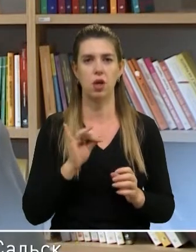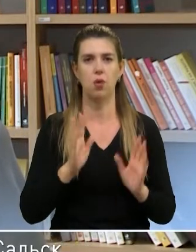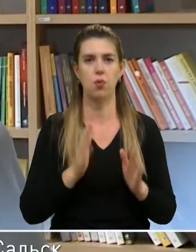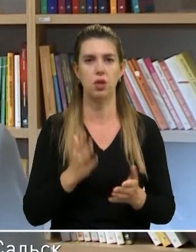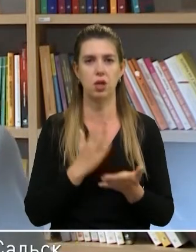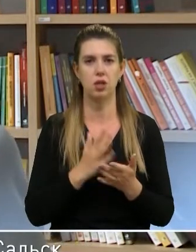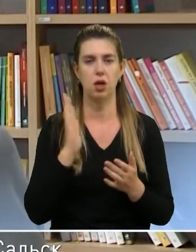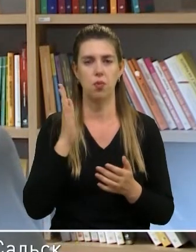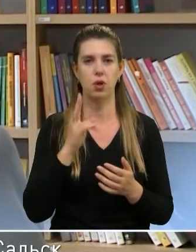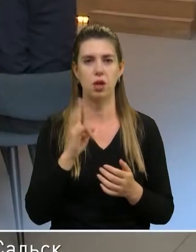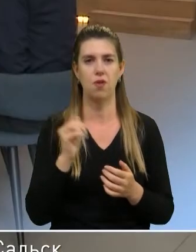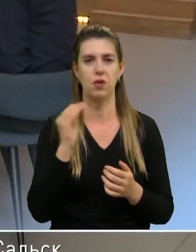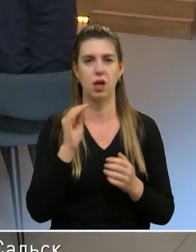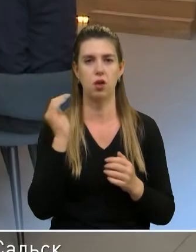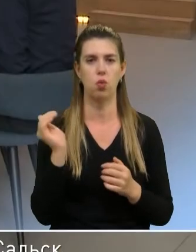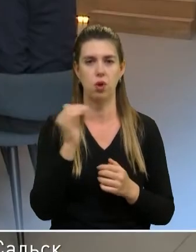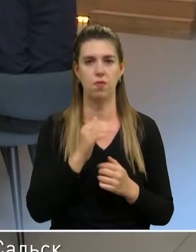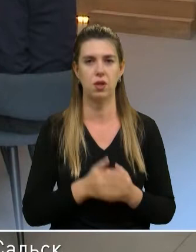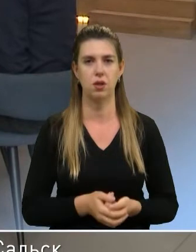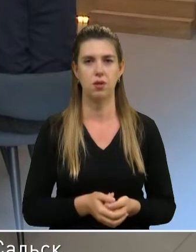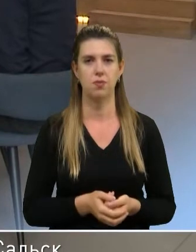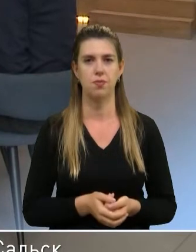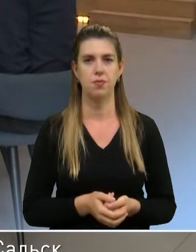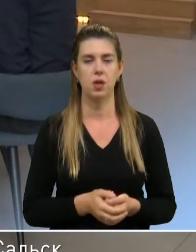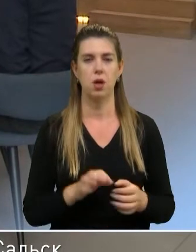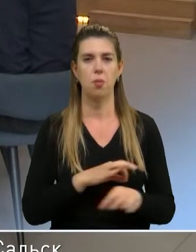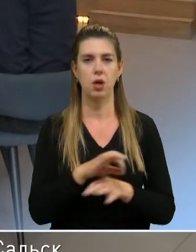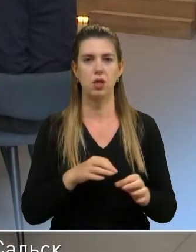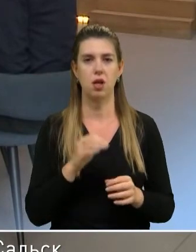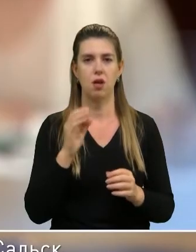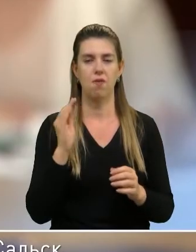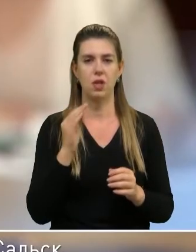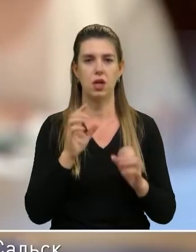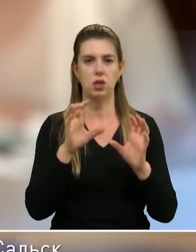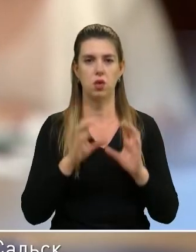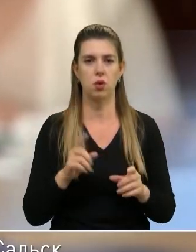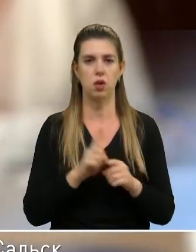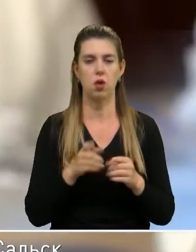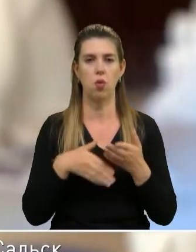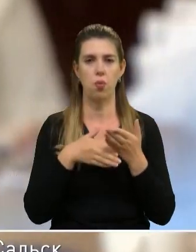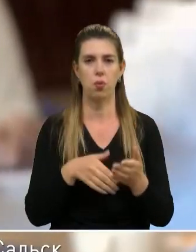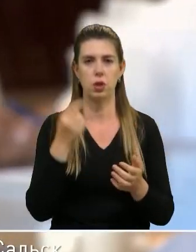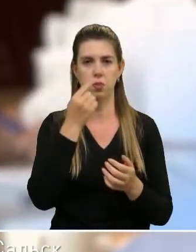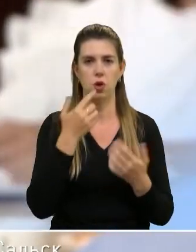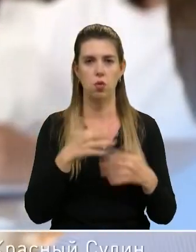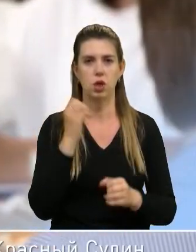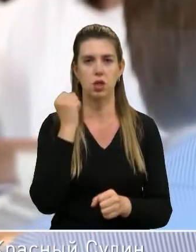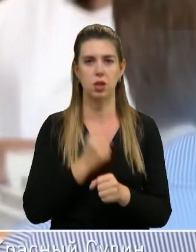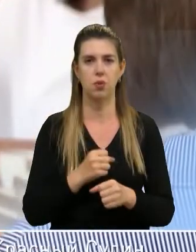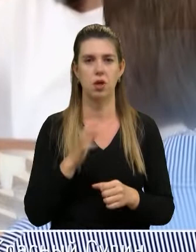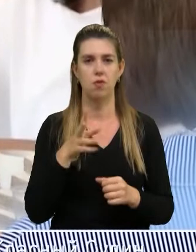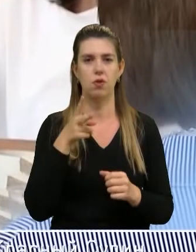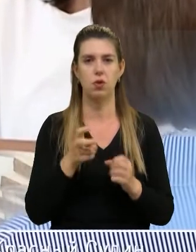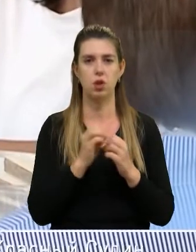иметь перспективу на федеральном уровне. Проект федерального закона об оказании психологической помощи уже разрабатывали в